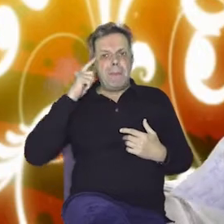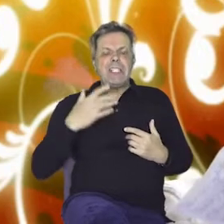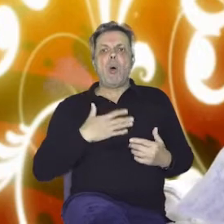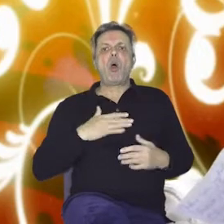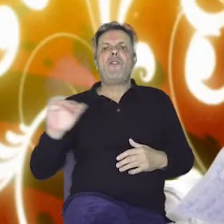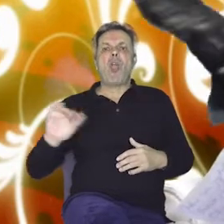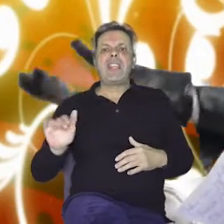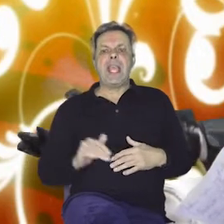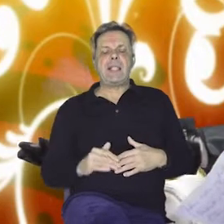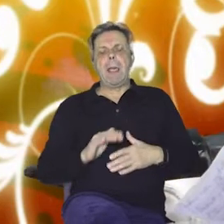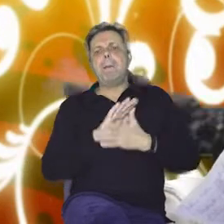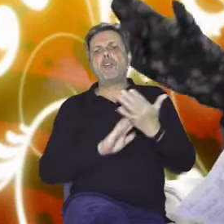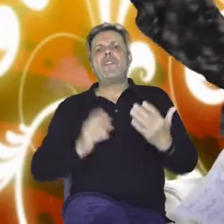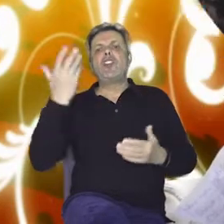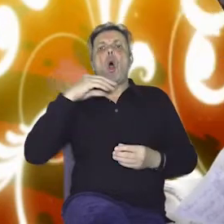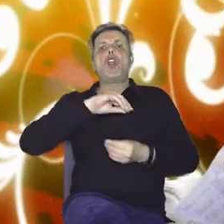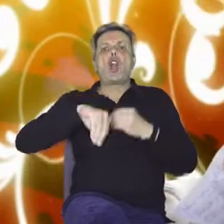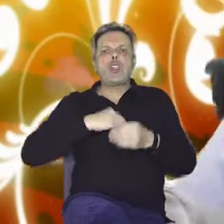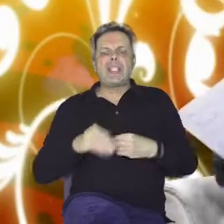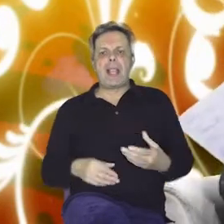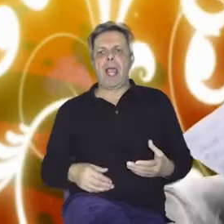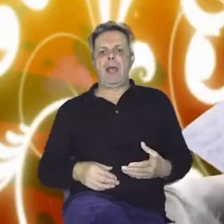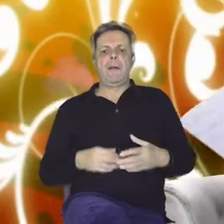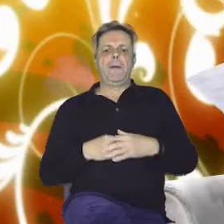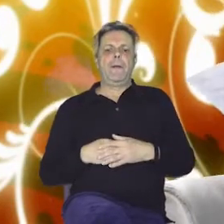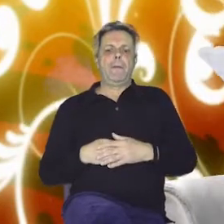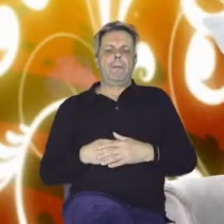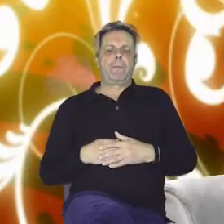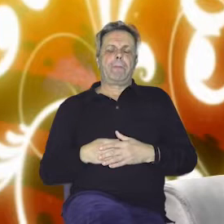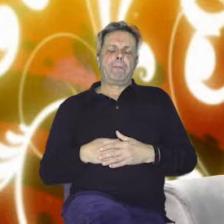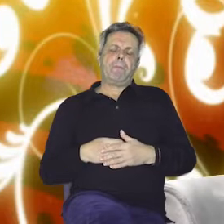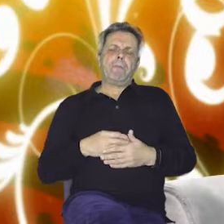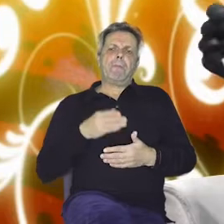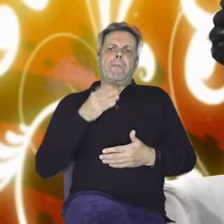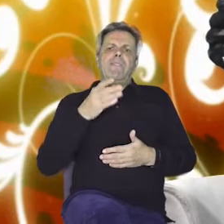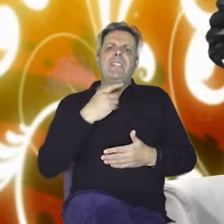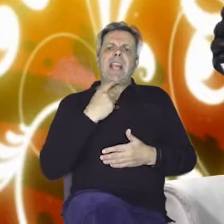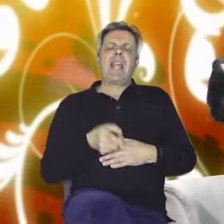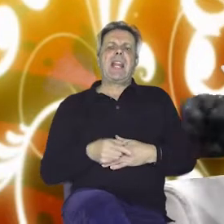djeci, počevši od roditelja. Vrlo su, vi ste ovdje kazali da je